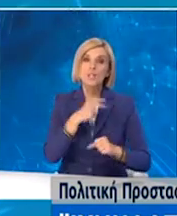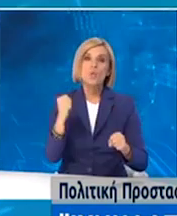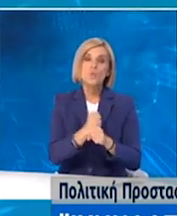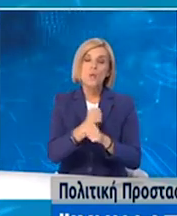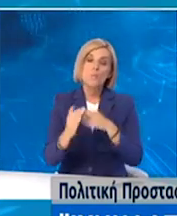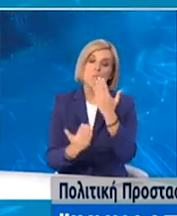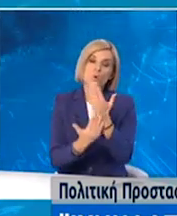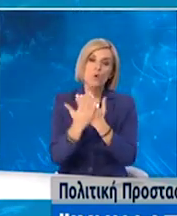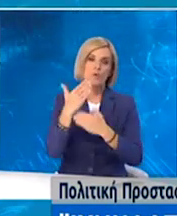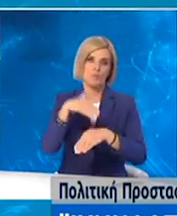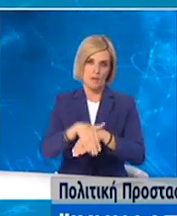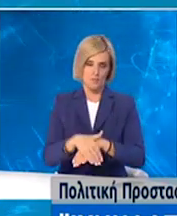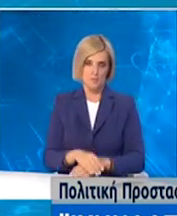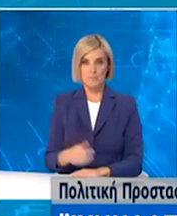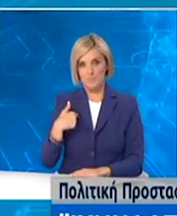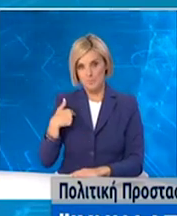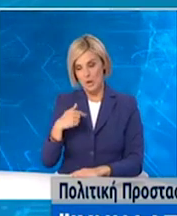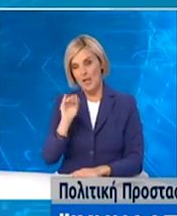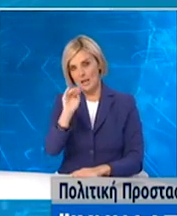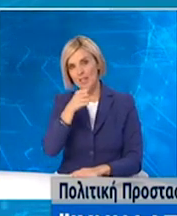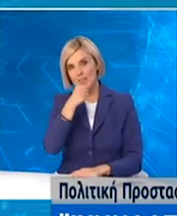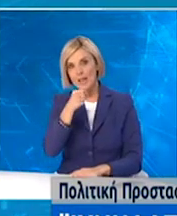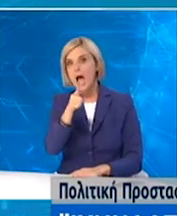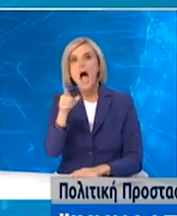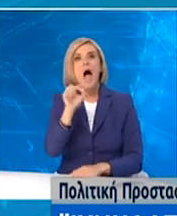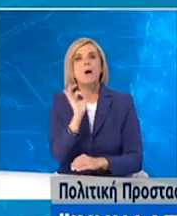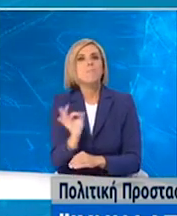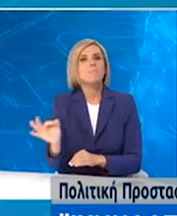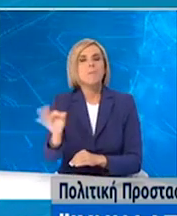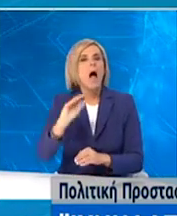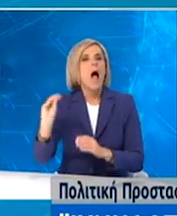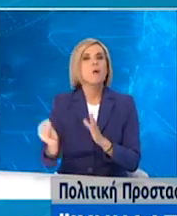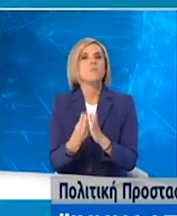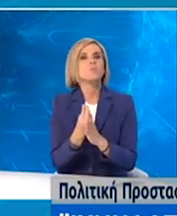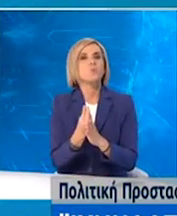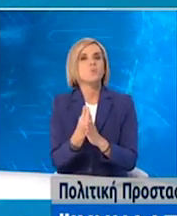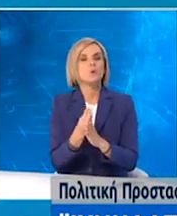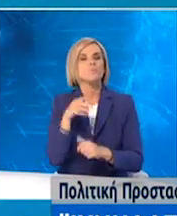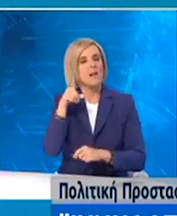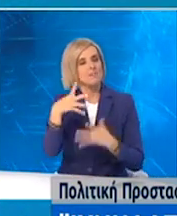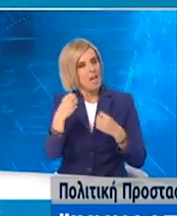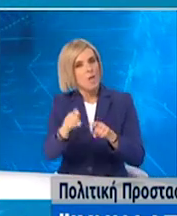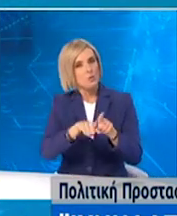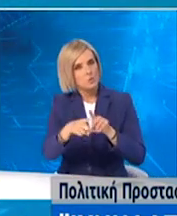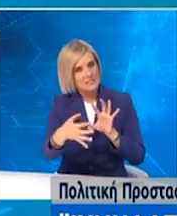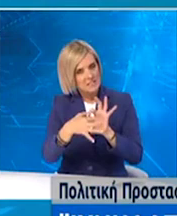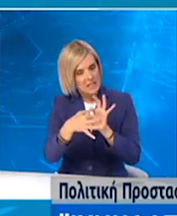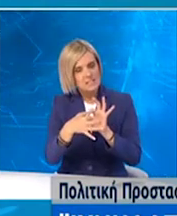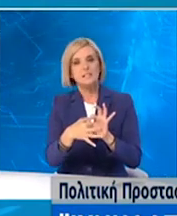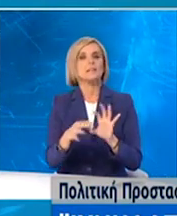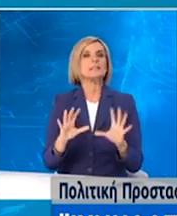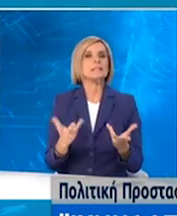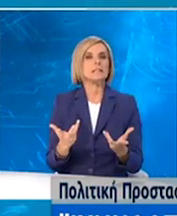καλύτερό μας σε αυτό. Ενώ αν έχετε καταλήξει στην προέλευση. Υπάρχουν κρούσματα τα οποία είναι συνδεδεμένα, είτε σε πρώτο είτε σε δεύτερο